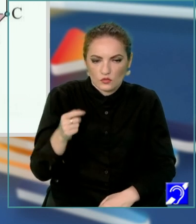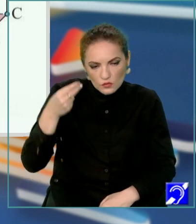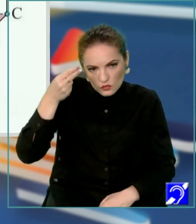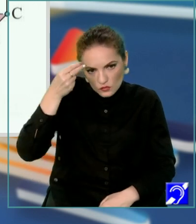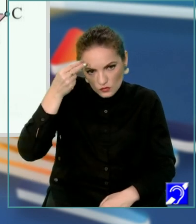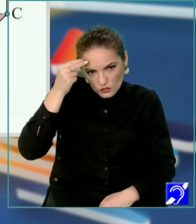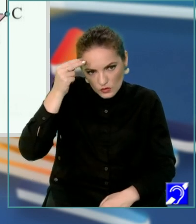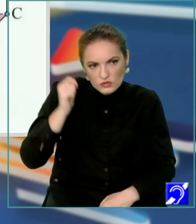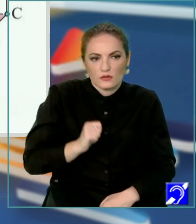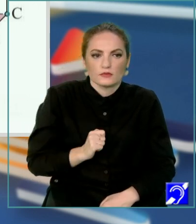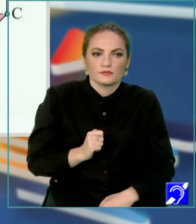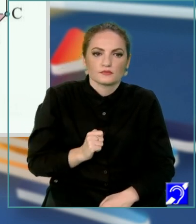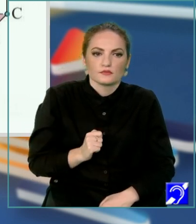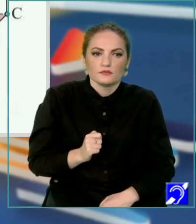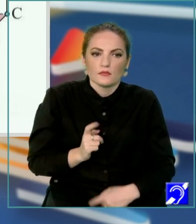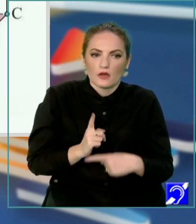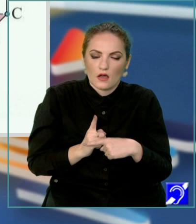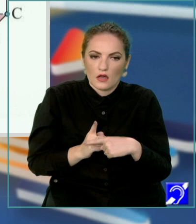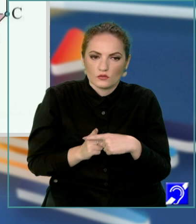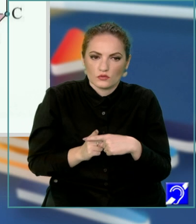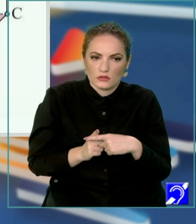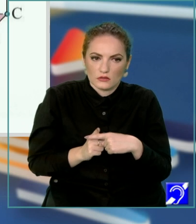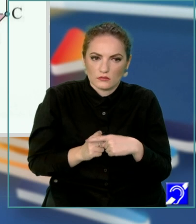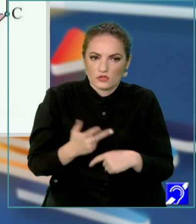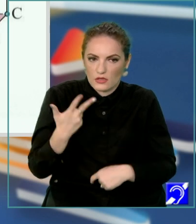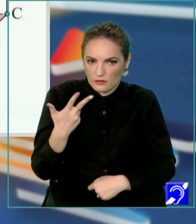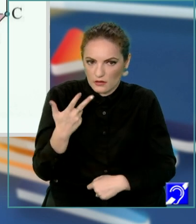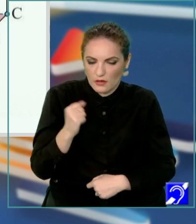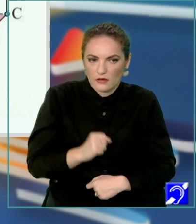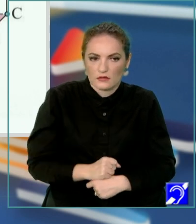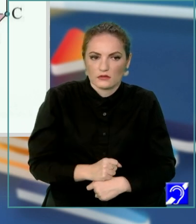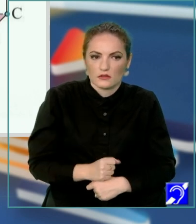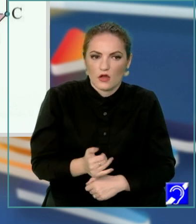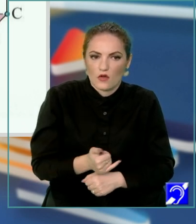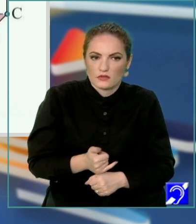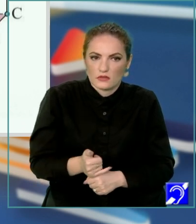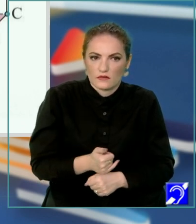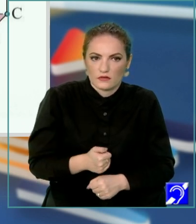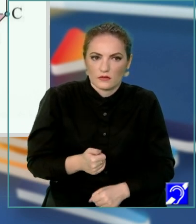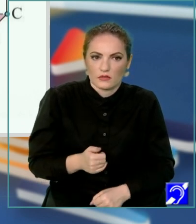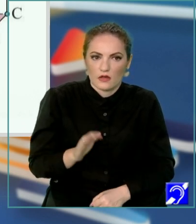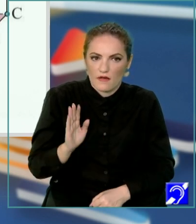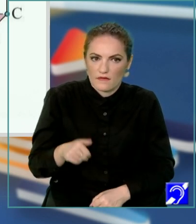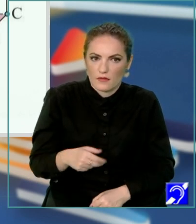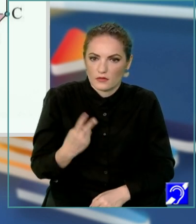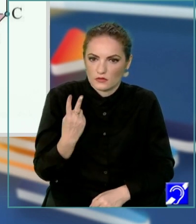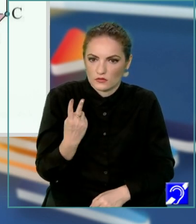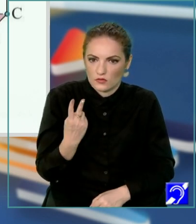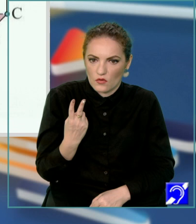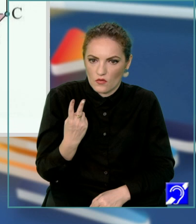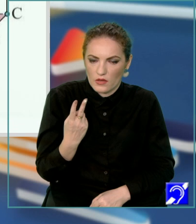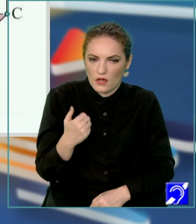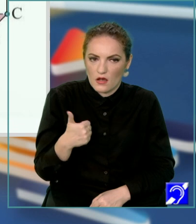prin însumarea celor trei egalități observăm că se obține de două ori a pătrat